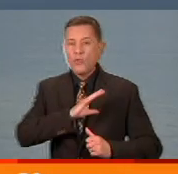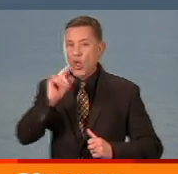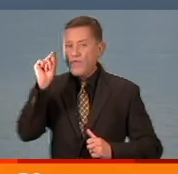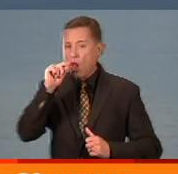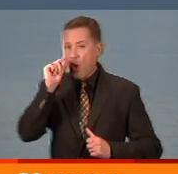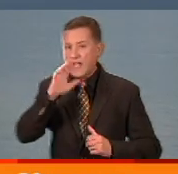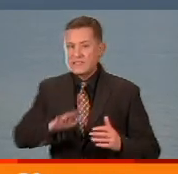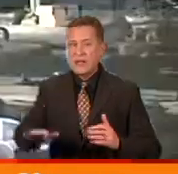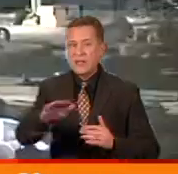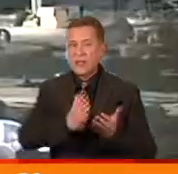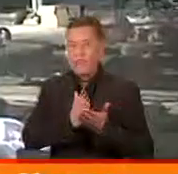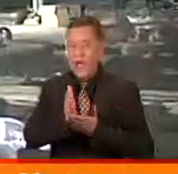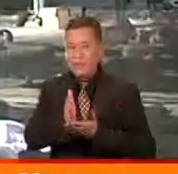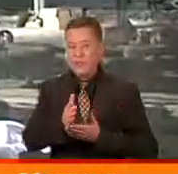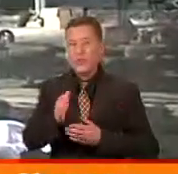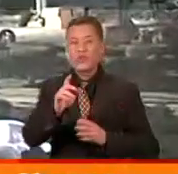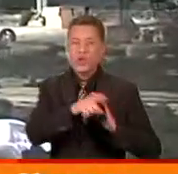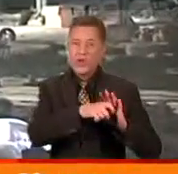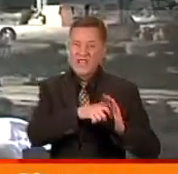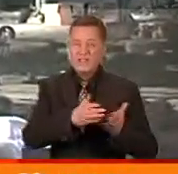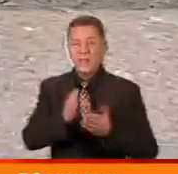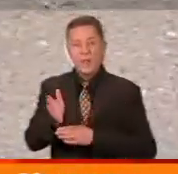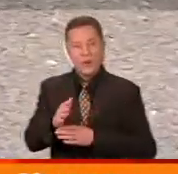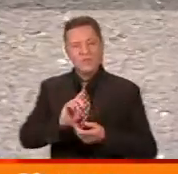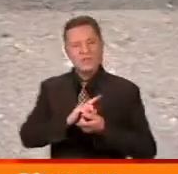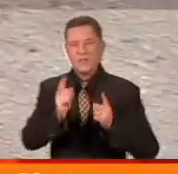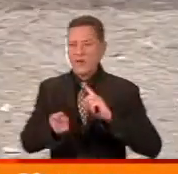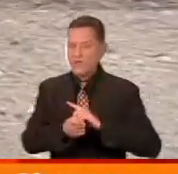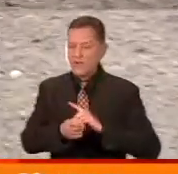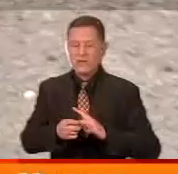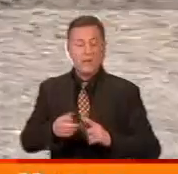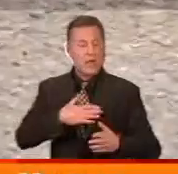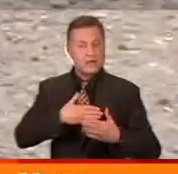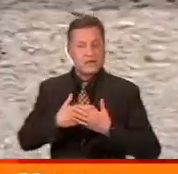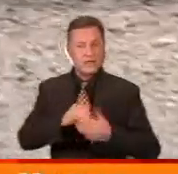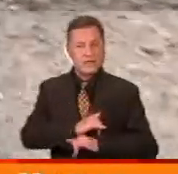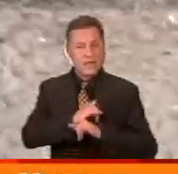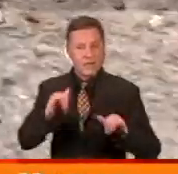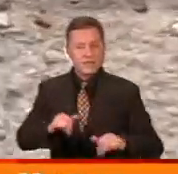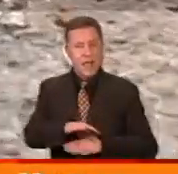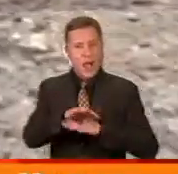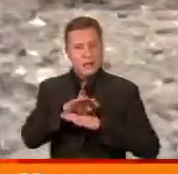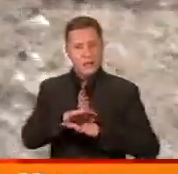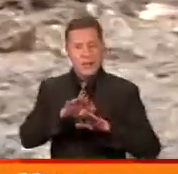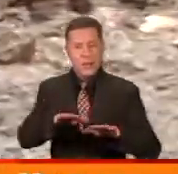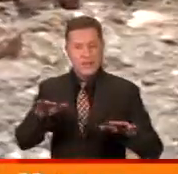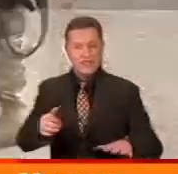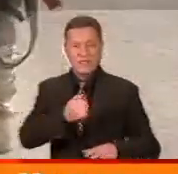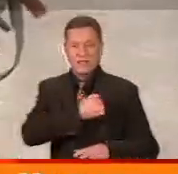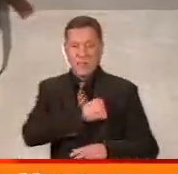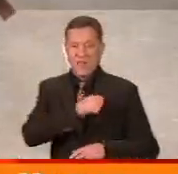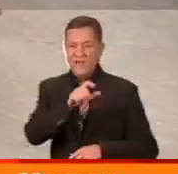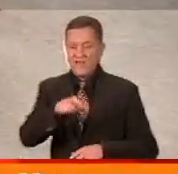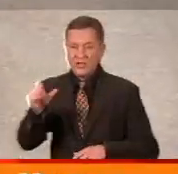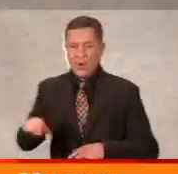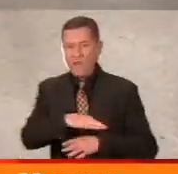напрямку, на Донецькому ж Маріупольському. Навпаки, активізація, гатили чимало. По позиціях українських військових бойовики випустили